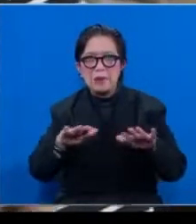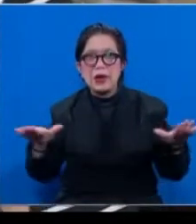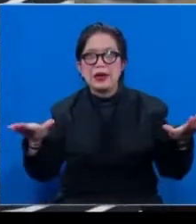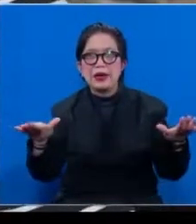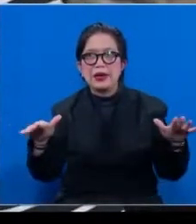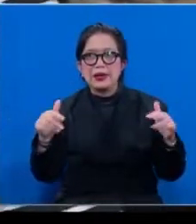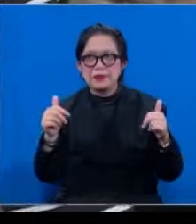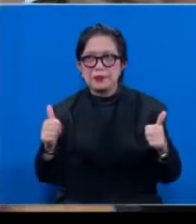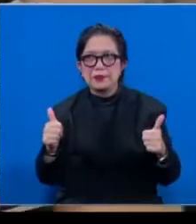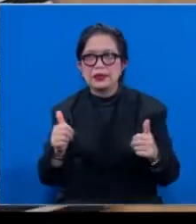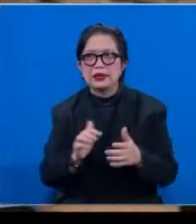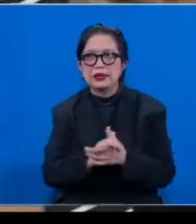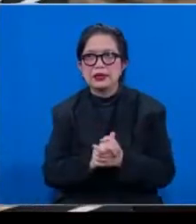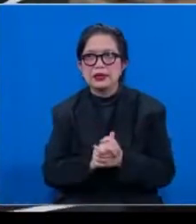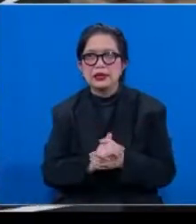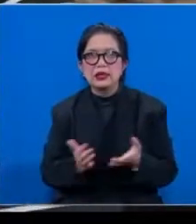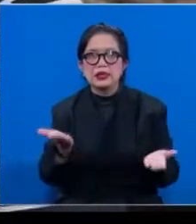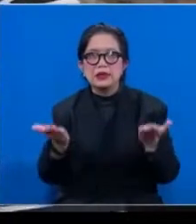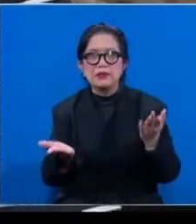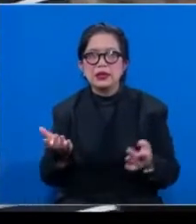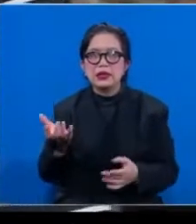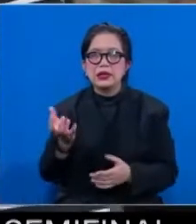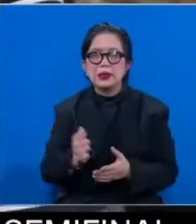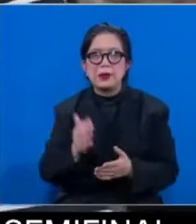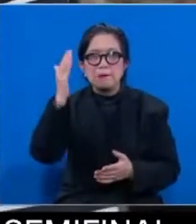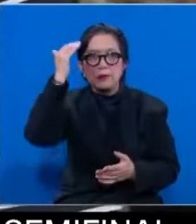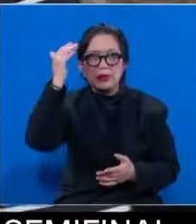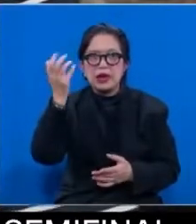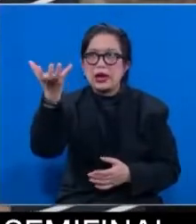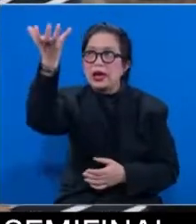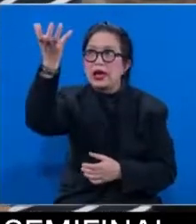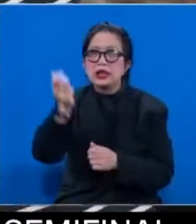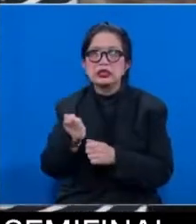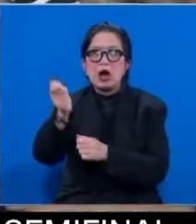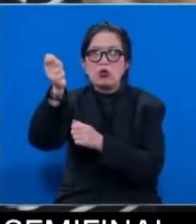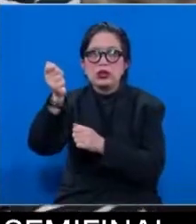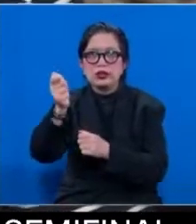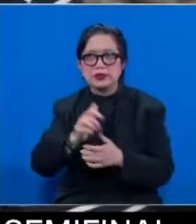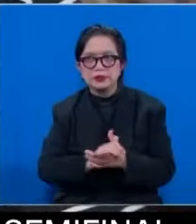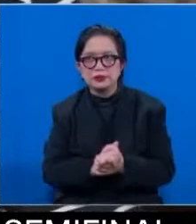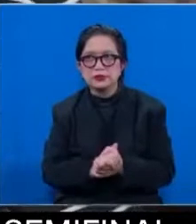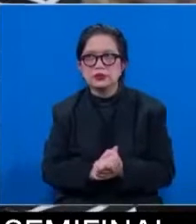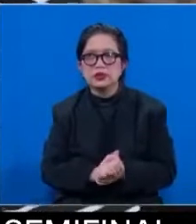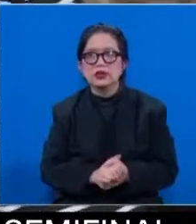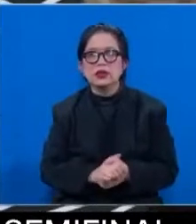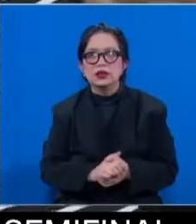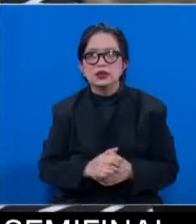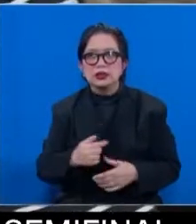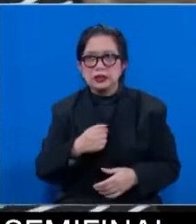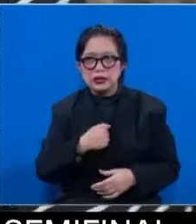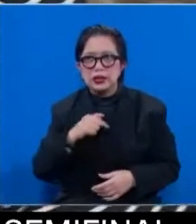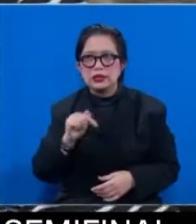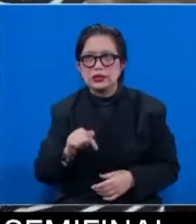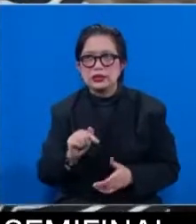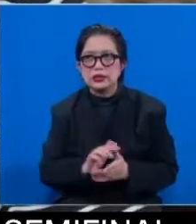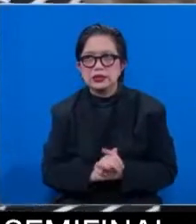kalorinya itu rendah dibanding minyak sawit yang sekarang. Juga kalau sini kan lebih dekat pabriknya langsung, jadi ya lebih enak